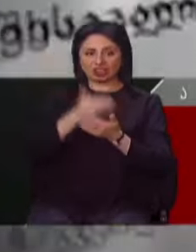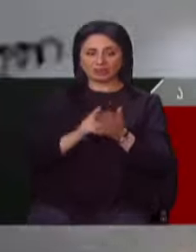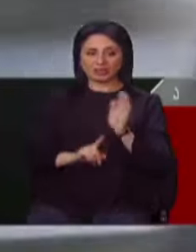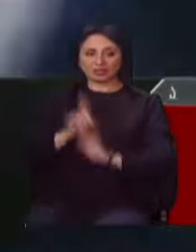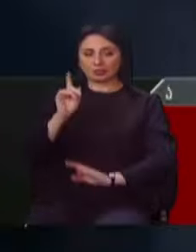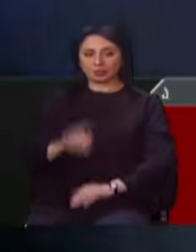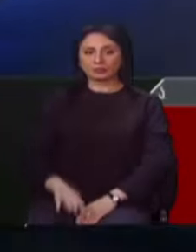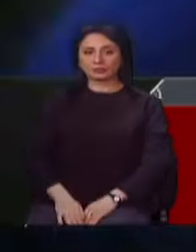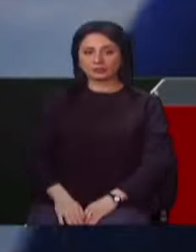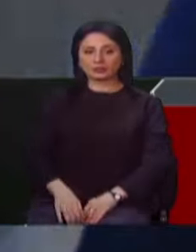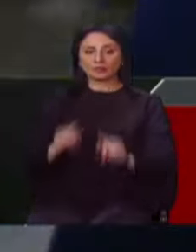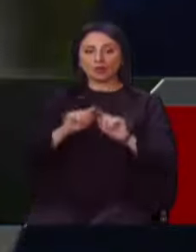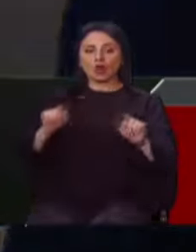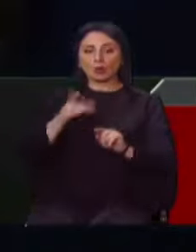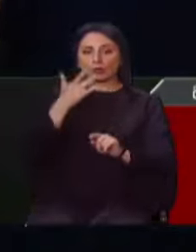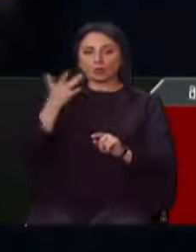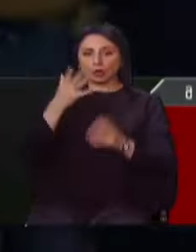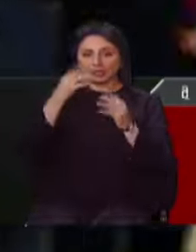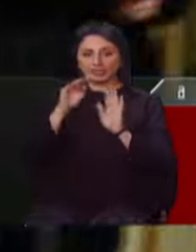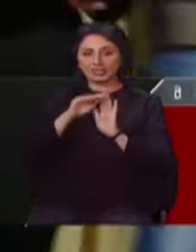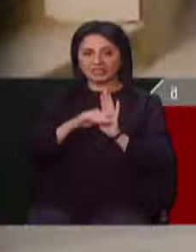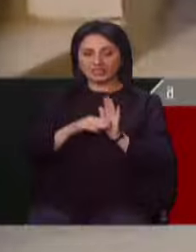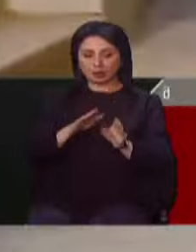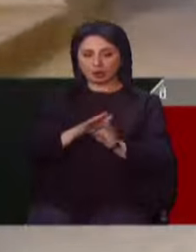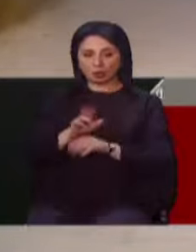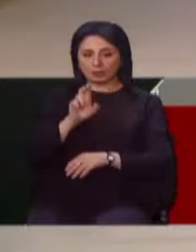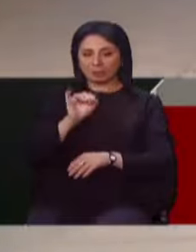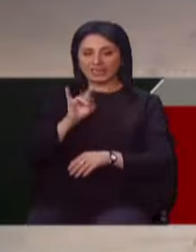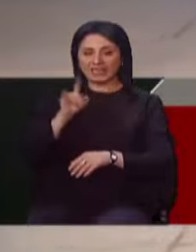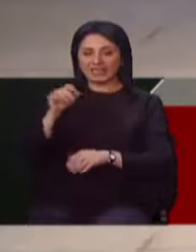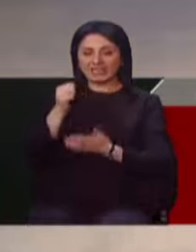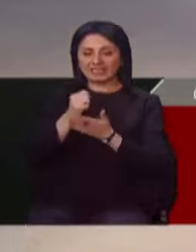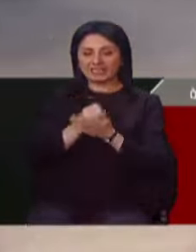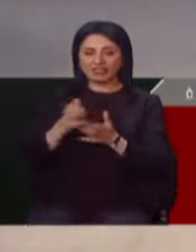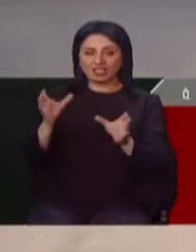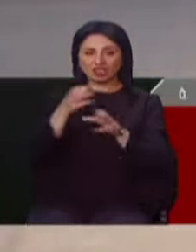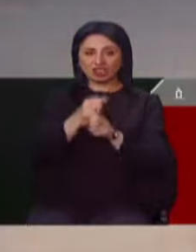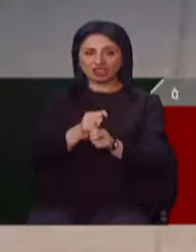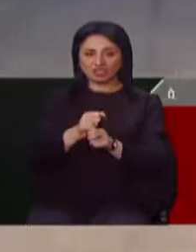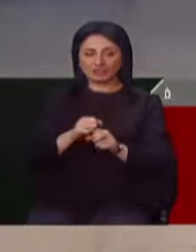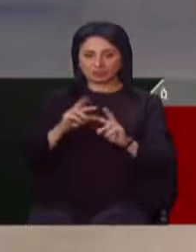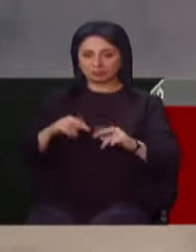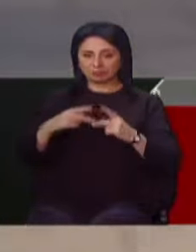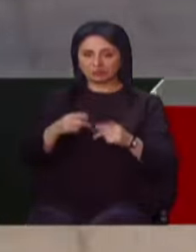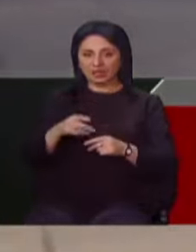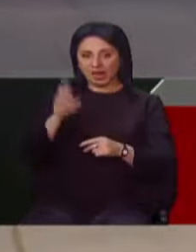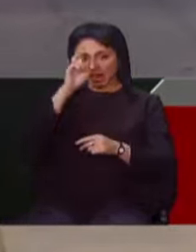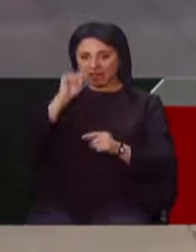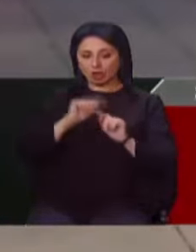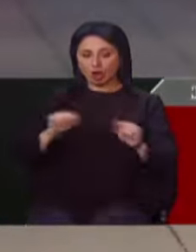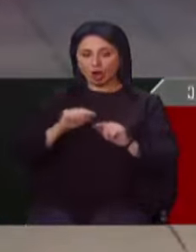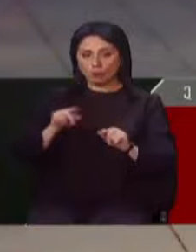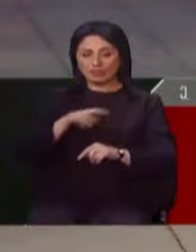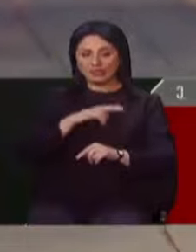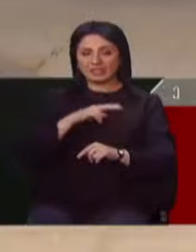დაიწყო. ოპოზიციის პოლიტიკური დღესწესრიგი სრულად ენტონი ბლინკენის სავიზო შეზღუდვის დაპირებაზე გადაეწყო. ხელისუფლების